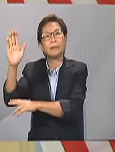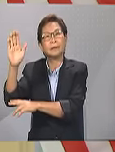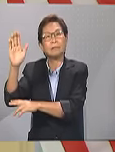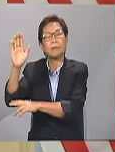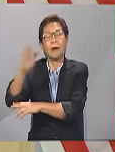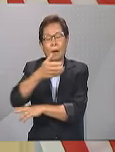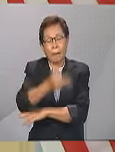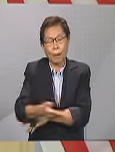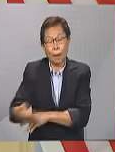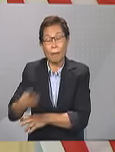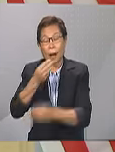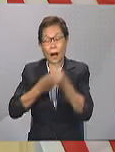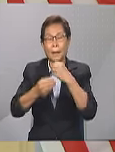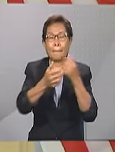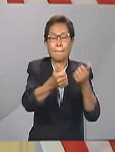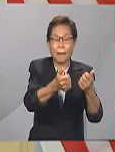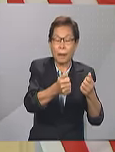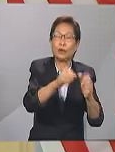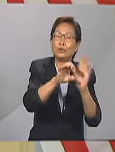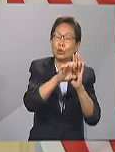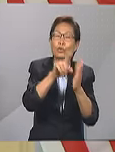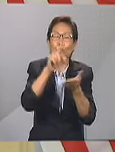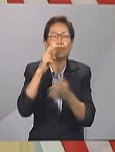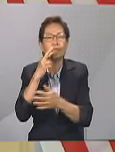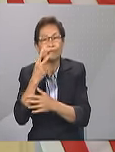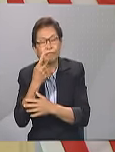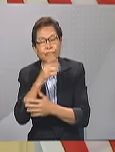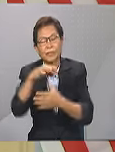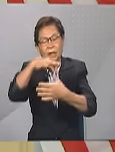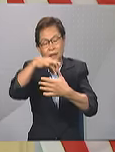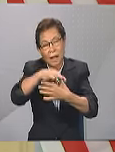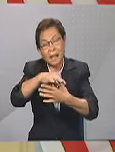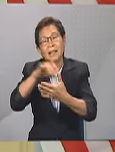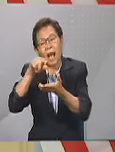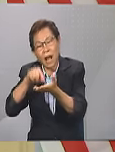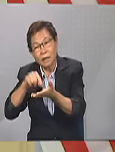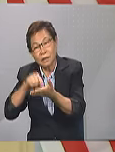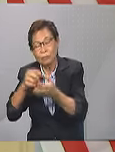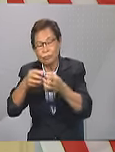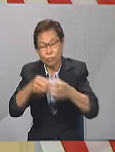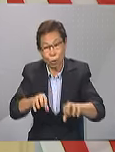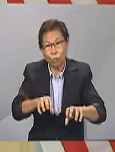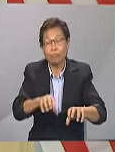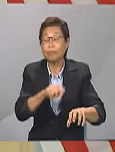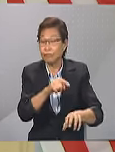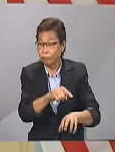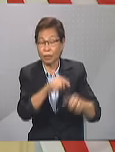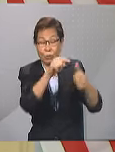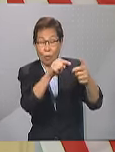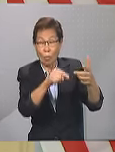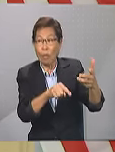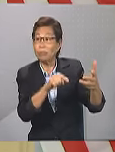barang makanan basah seperti sayur-sayuran daging ayam celup juga